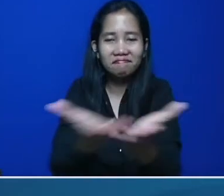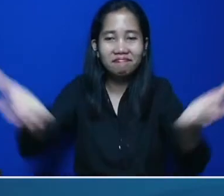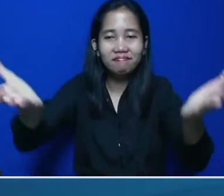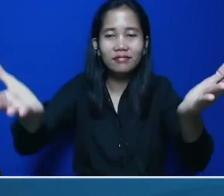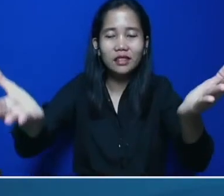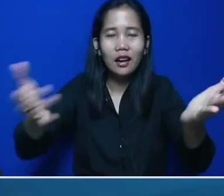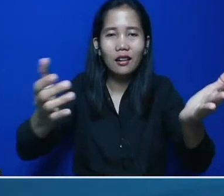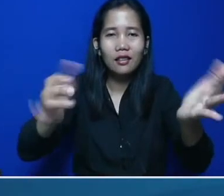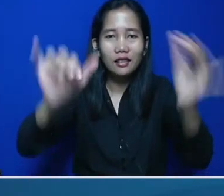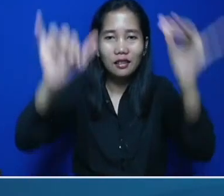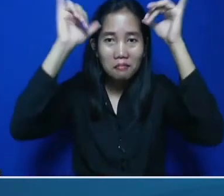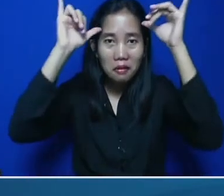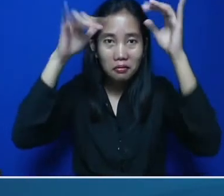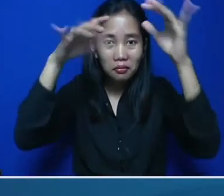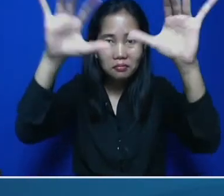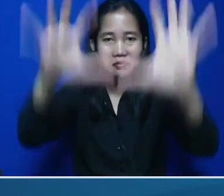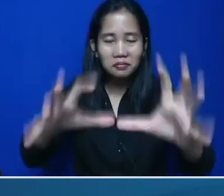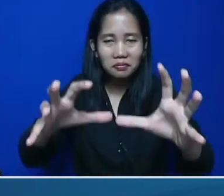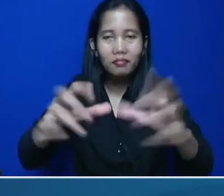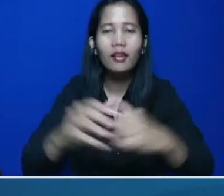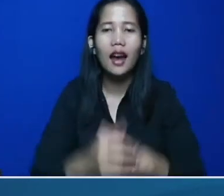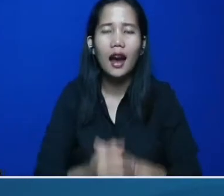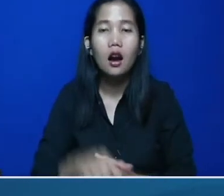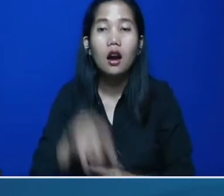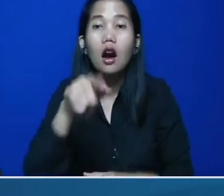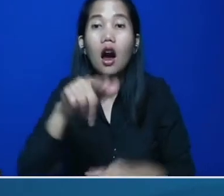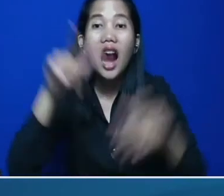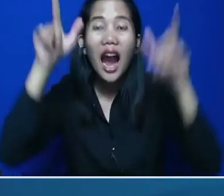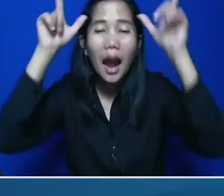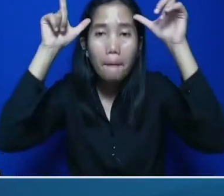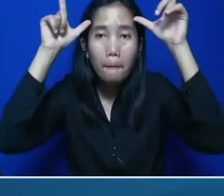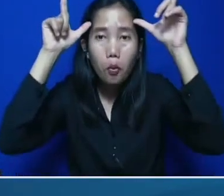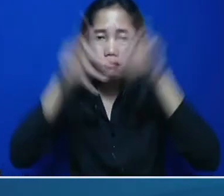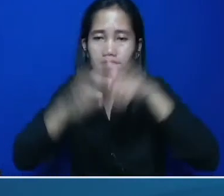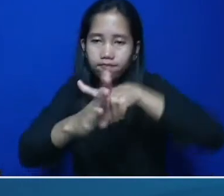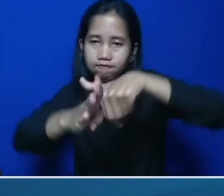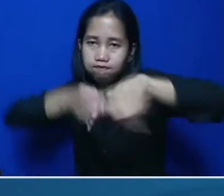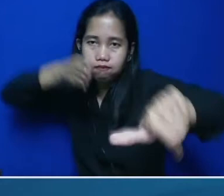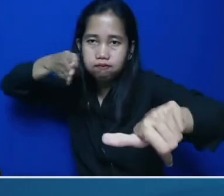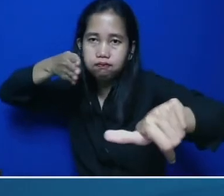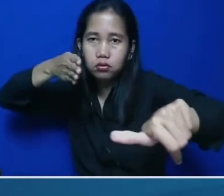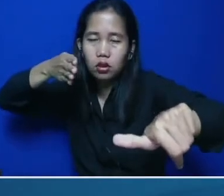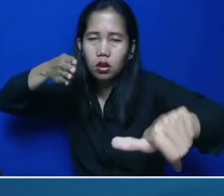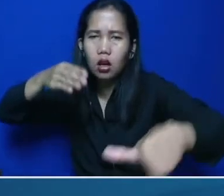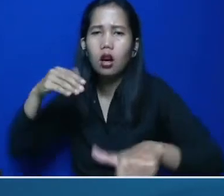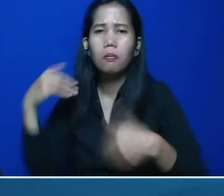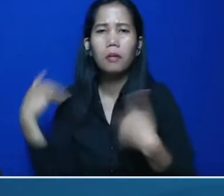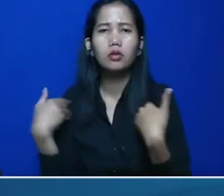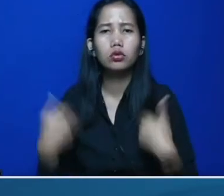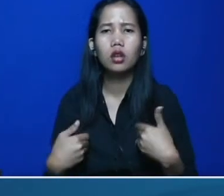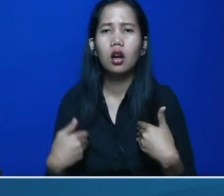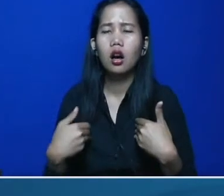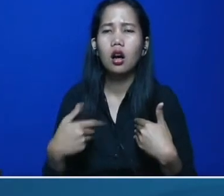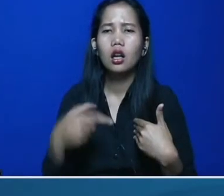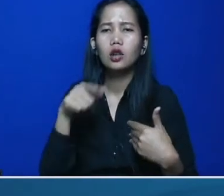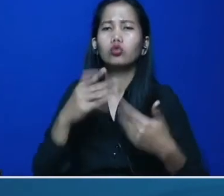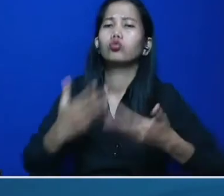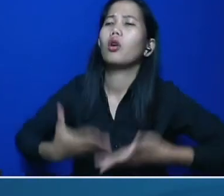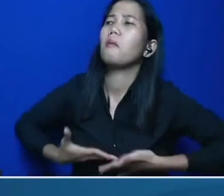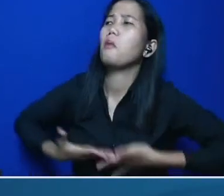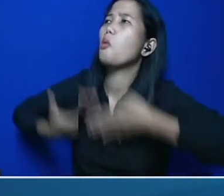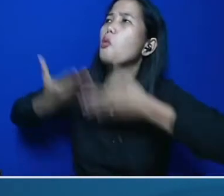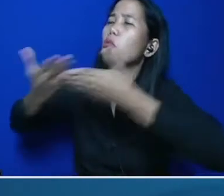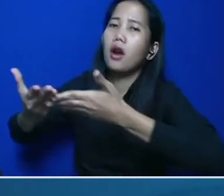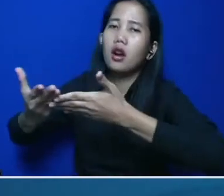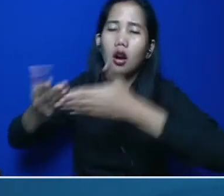orang mengorbankan domba namun mematahkan batang leher anjing orang mempersembahkan korban sajian namun